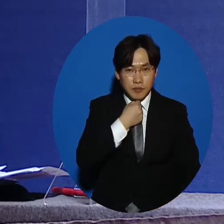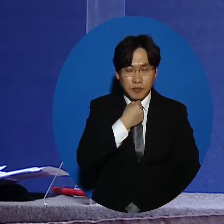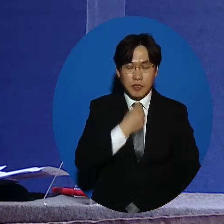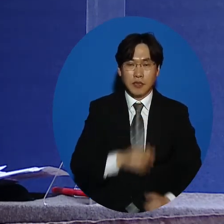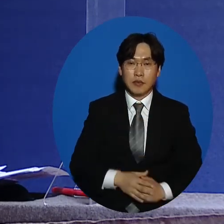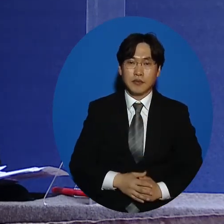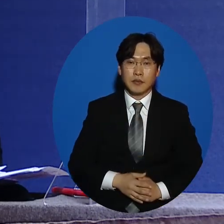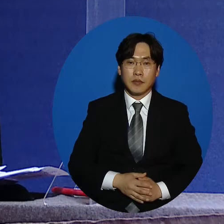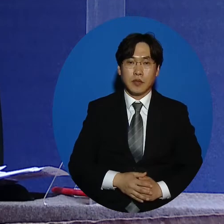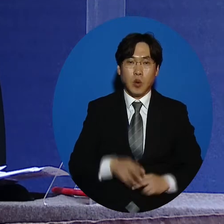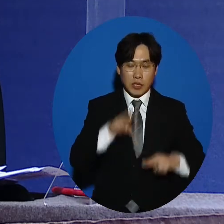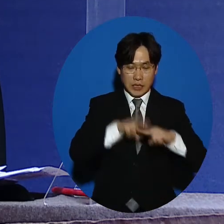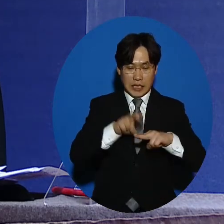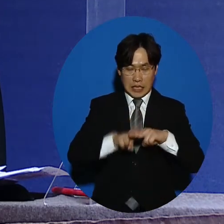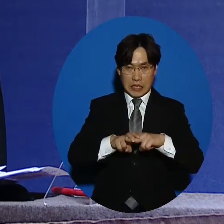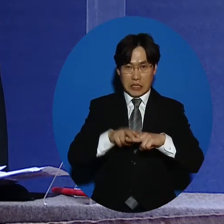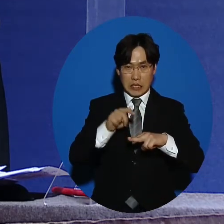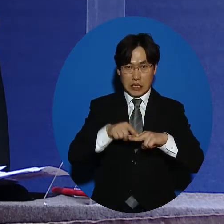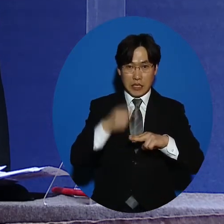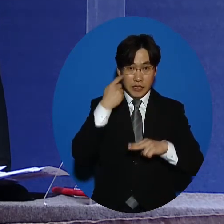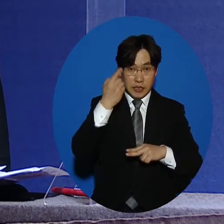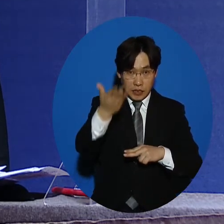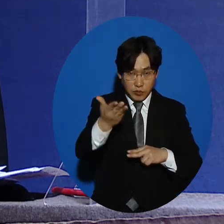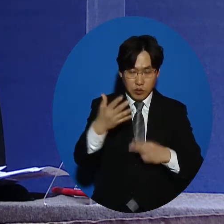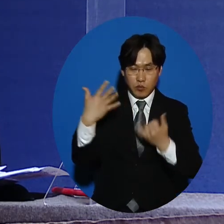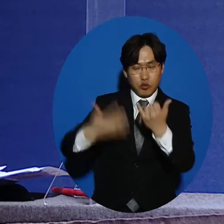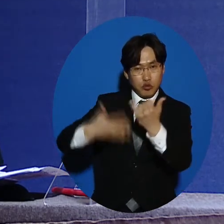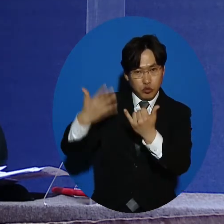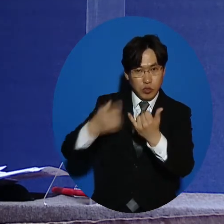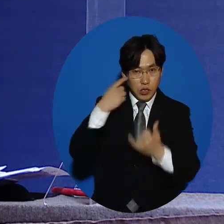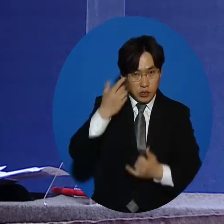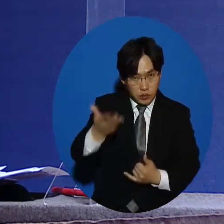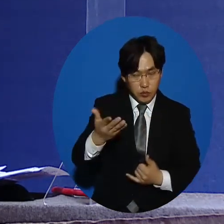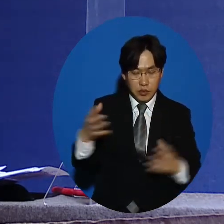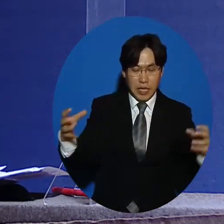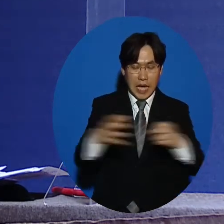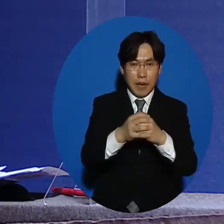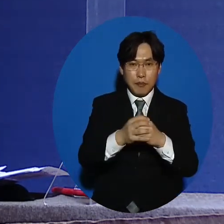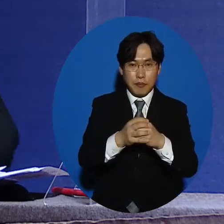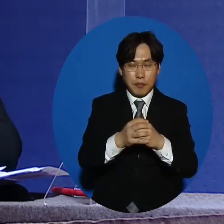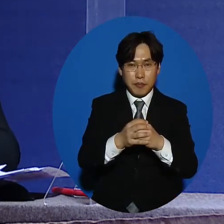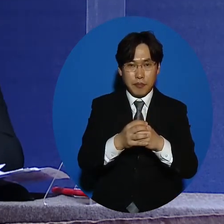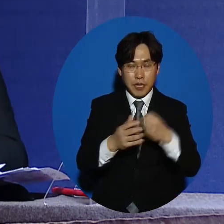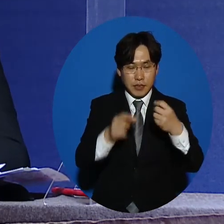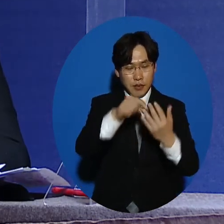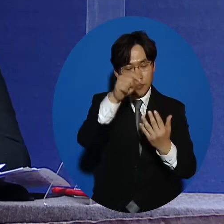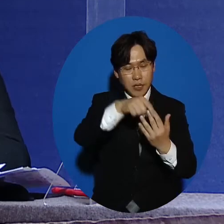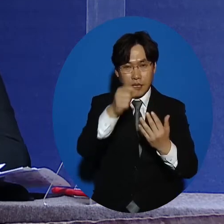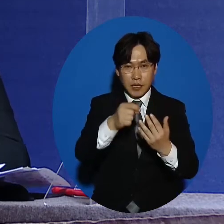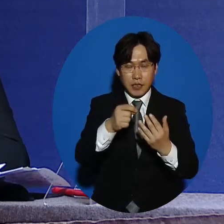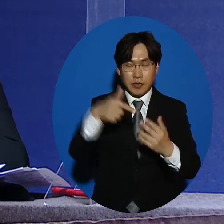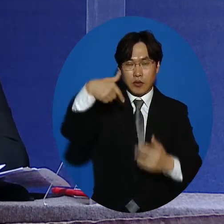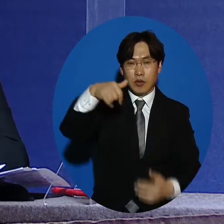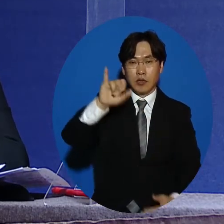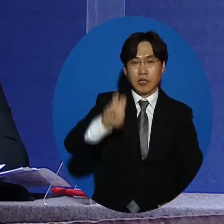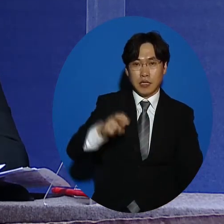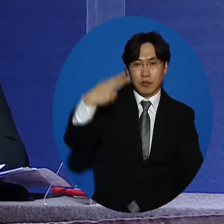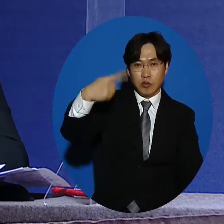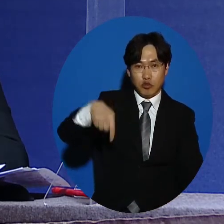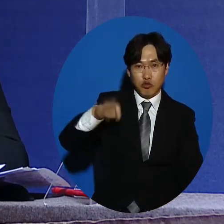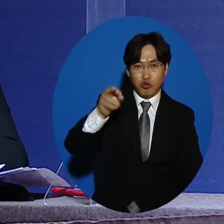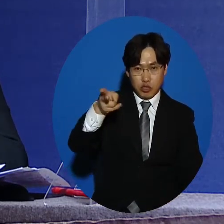하고요. 플로어에서 들어온 유튜브로 들어온 그 질문을 제가 우리 김두영 교수님께